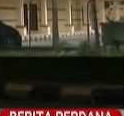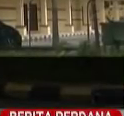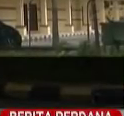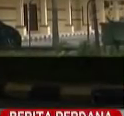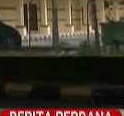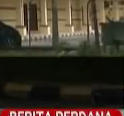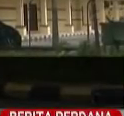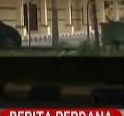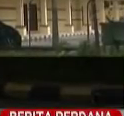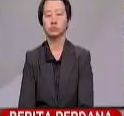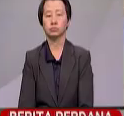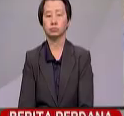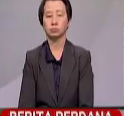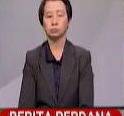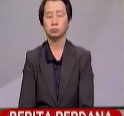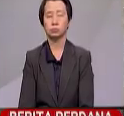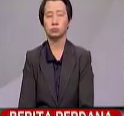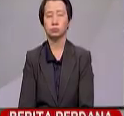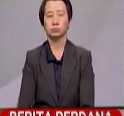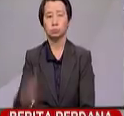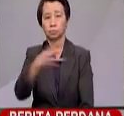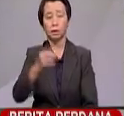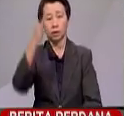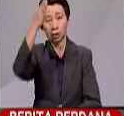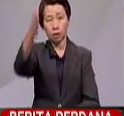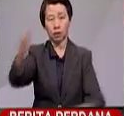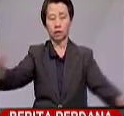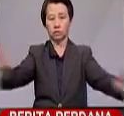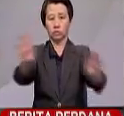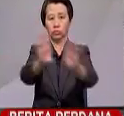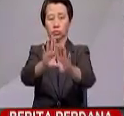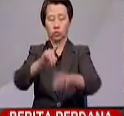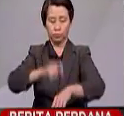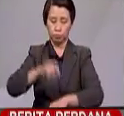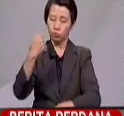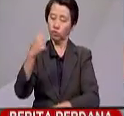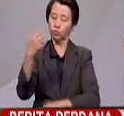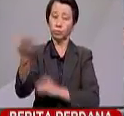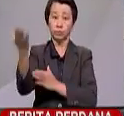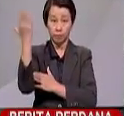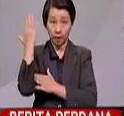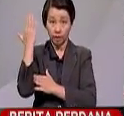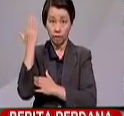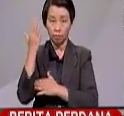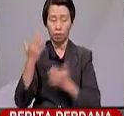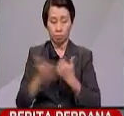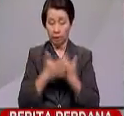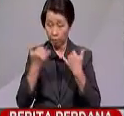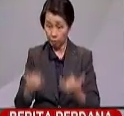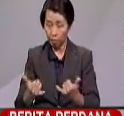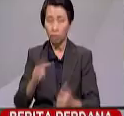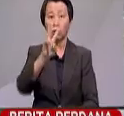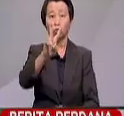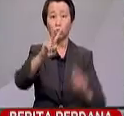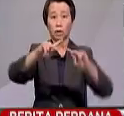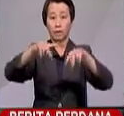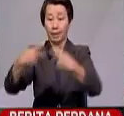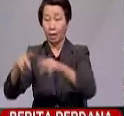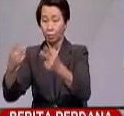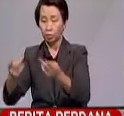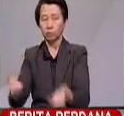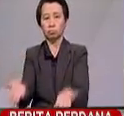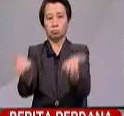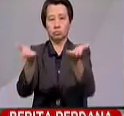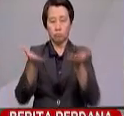Beaufort bermula pukul 8 pagi dan akan ditutup pada pukul 10 pagi. Setakat ini, dua parti telah mengumumkan